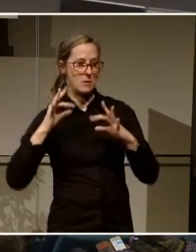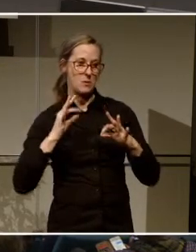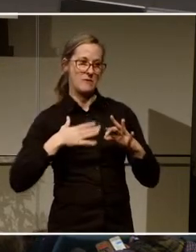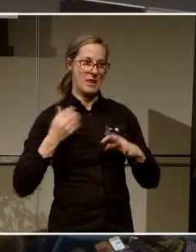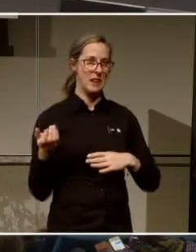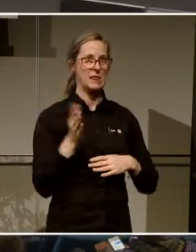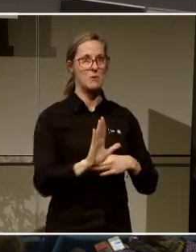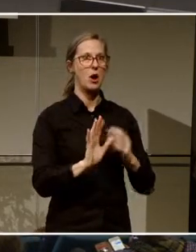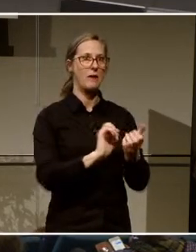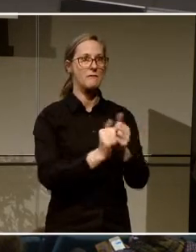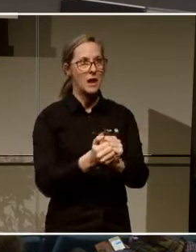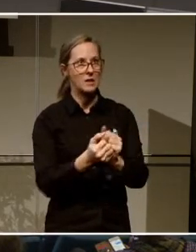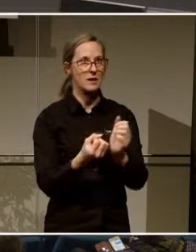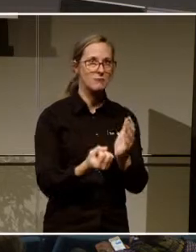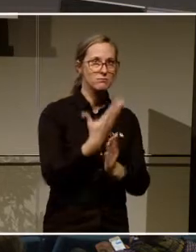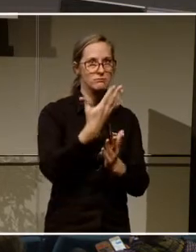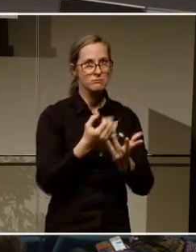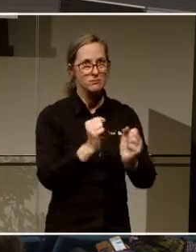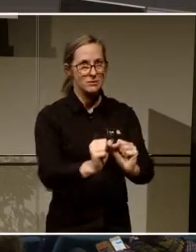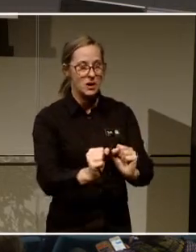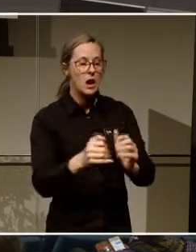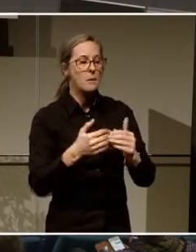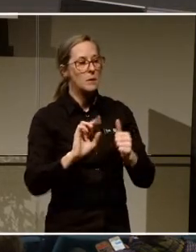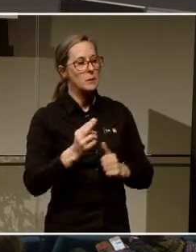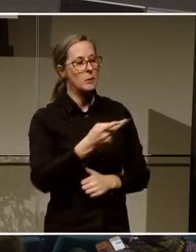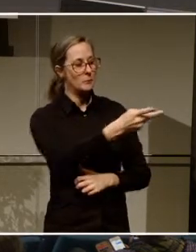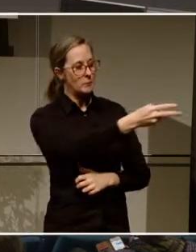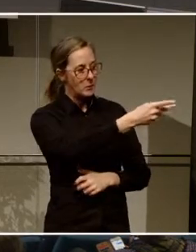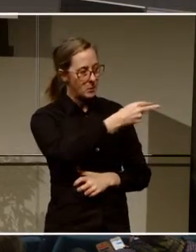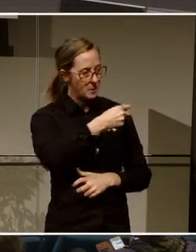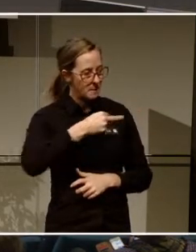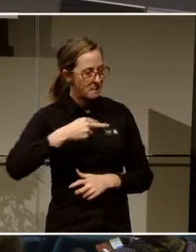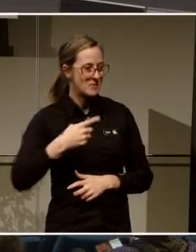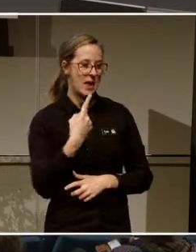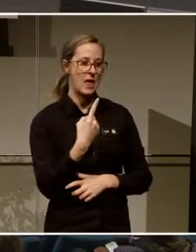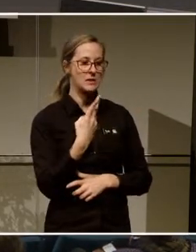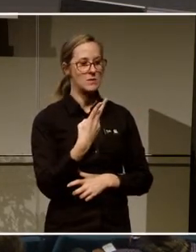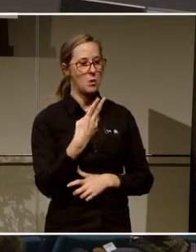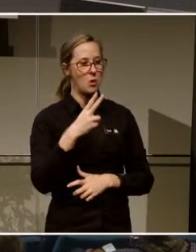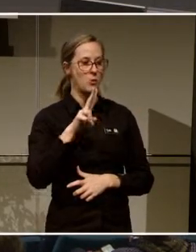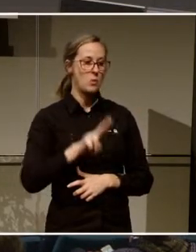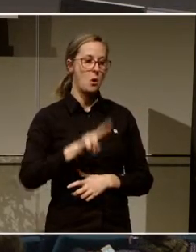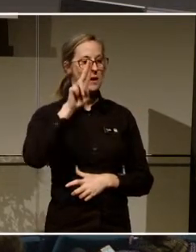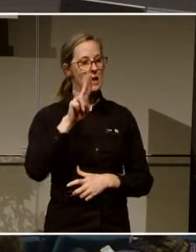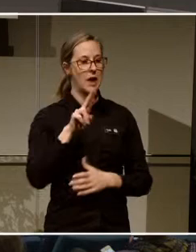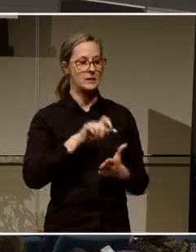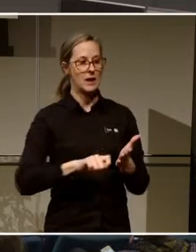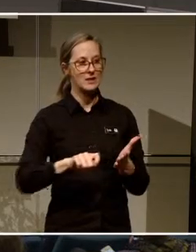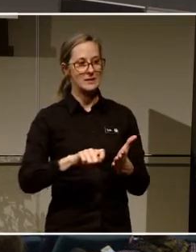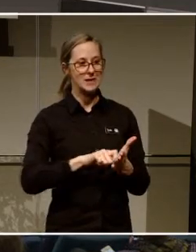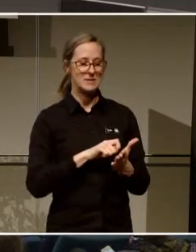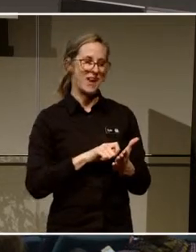starta upp. Jag tänkte vi tar en runda där ni får ge ett eller två extremt konkreta tips, eller era bästa tips om de inte är